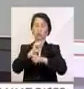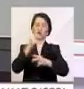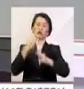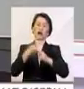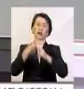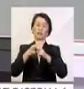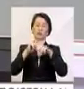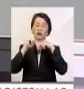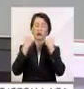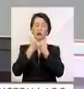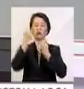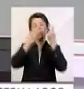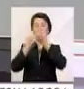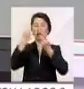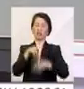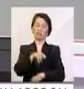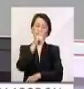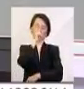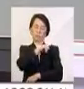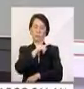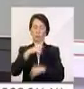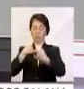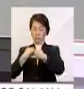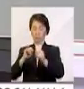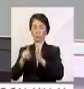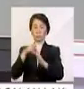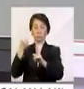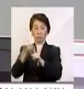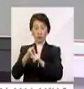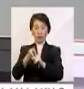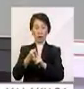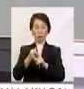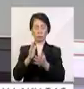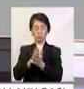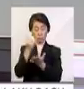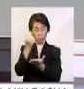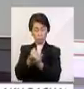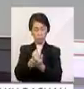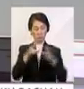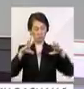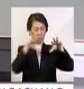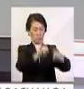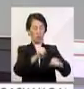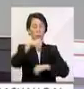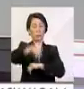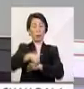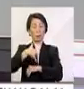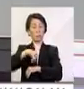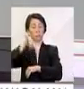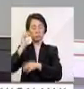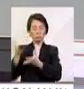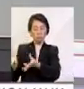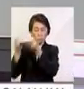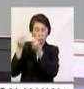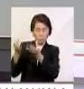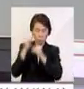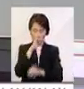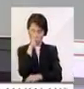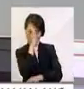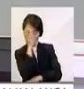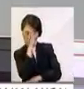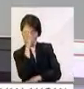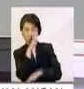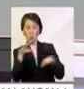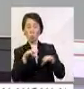agensi pelancongan. Menurut Ketua Pengarah Jabatan Immigration, Datuk Seri Mustafa Ali, serbuan malam semalam berdasarkan maklumat dan intipan